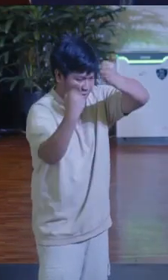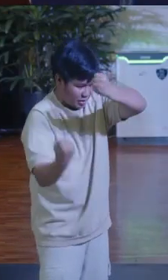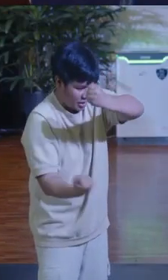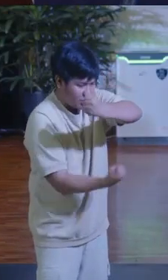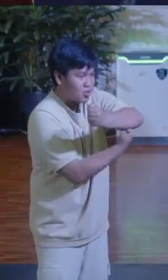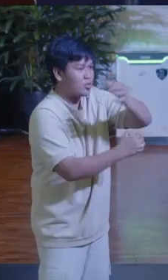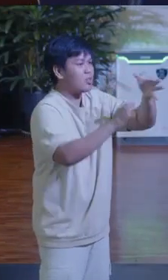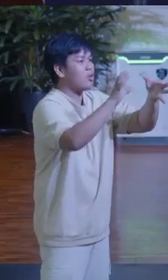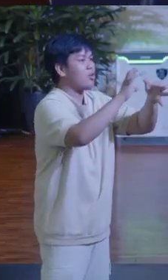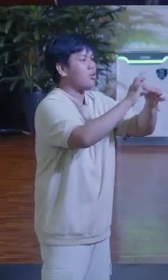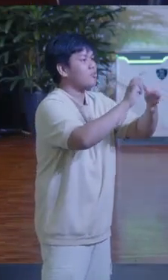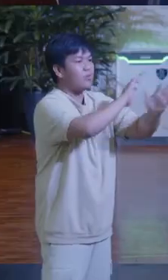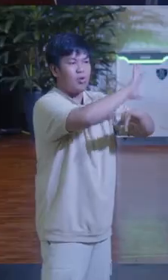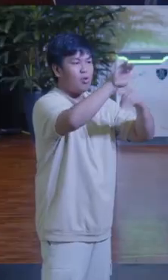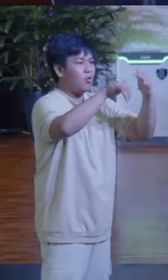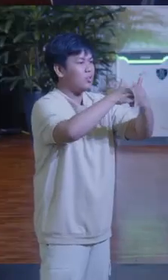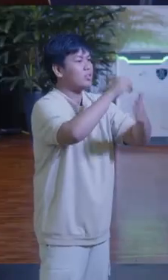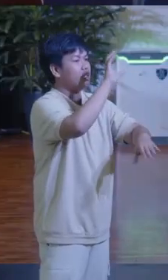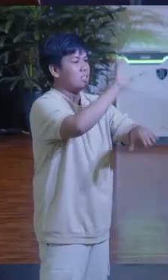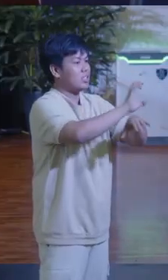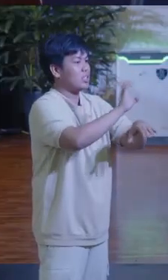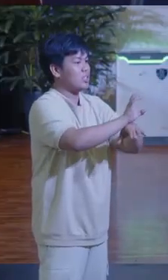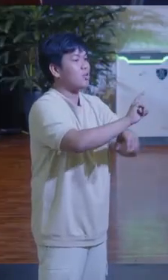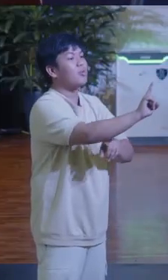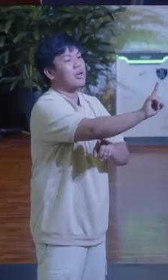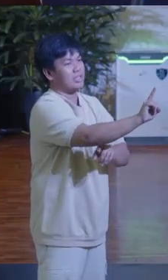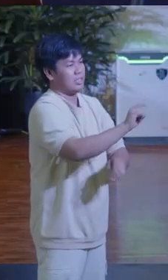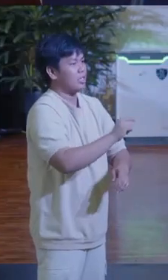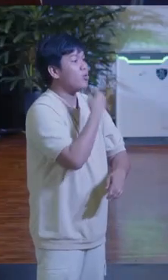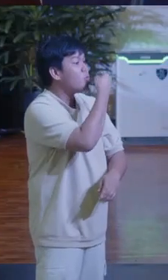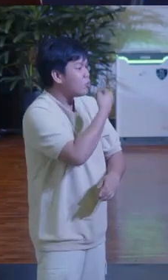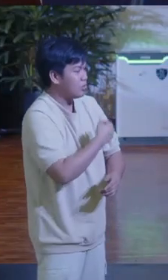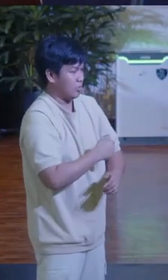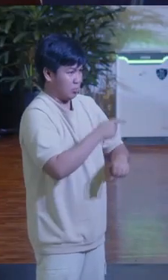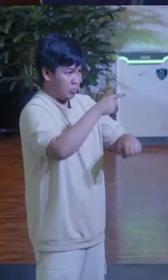head ng iglesia ay si Kristo lamang.